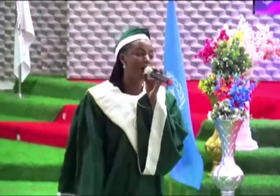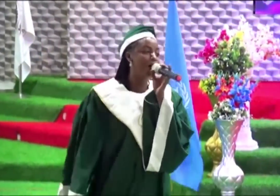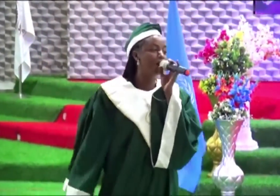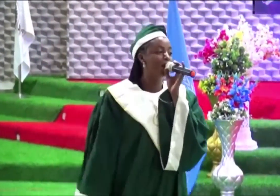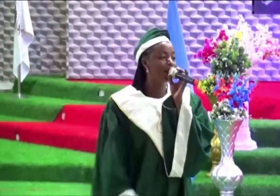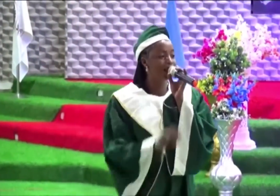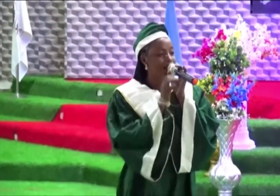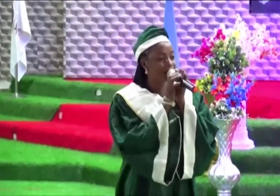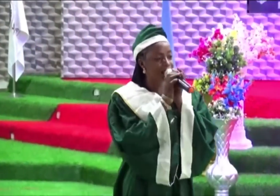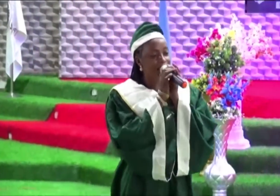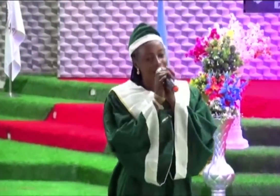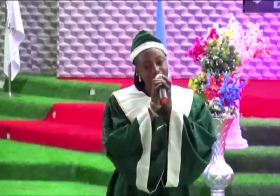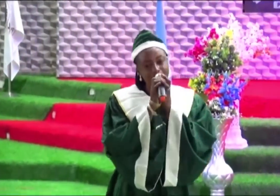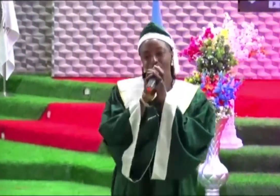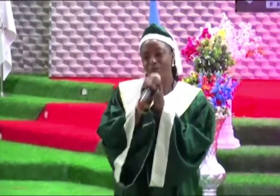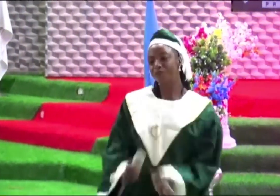o.